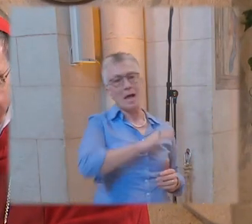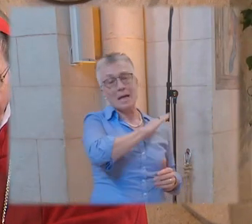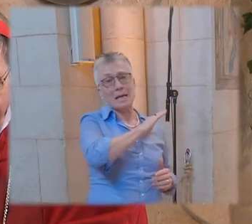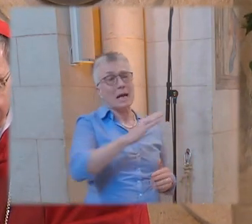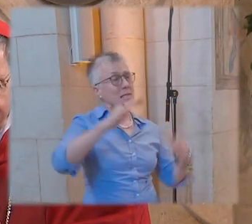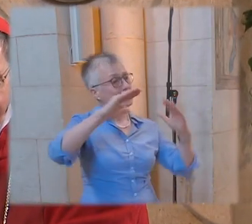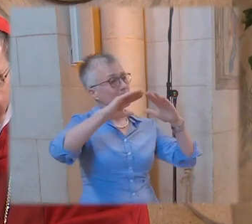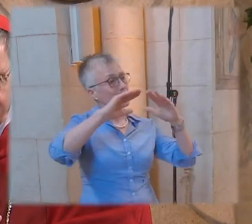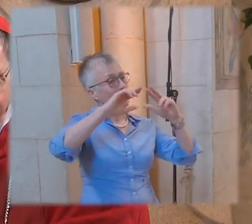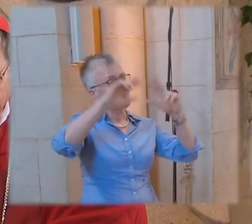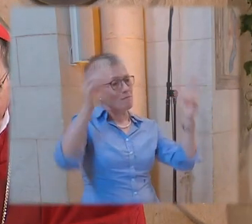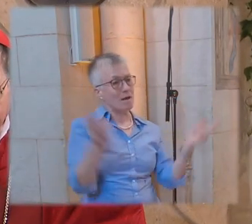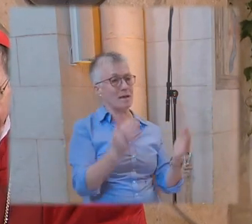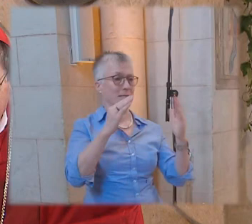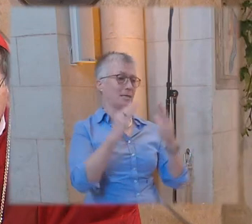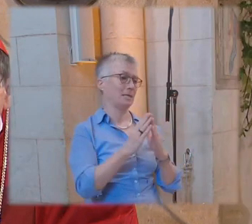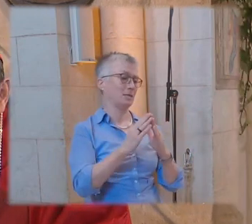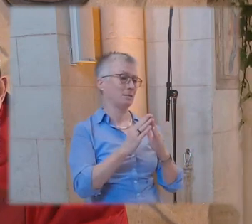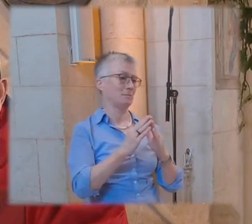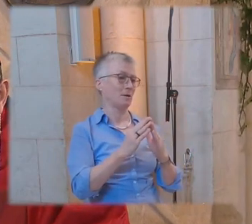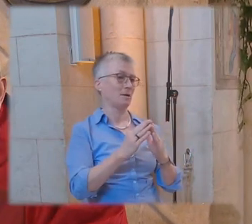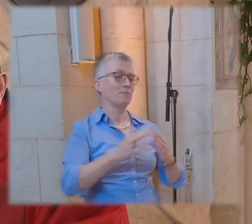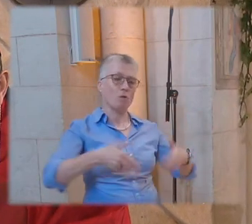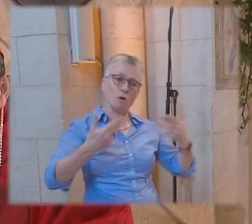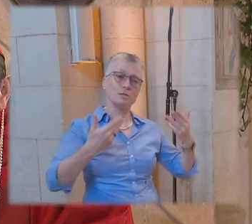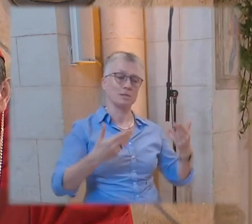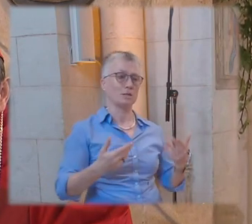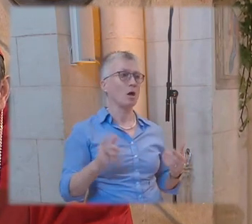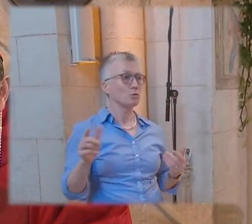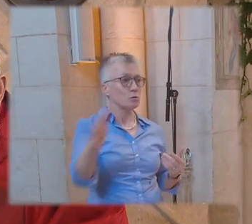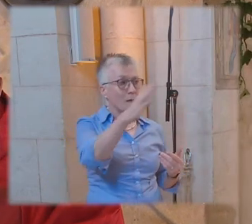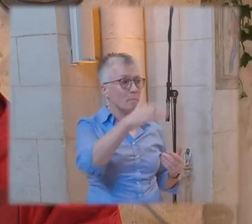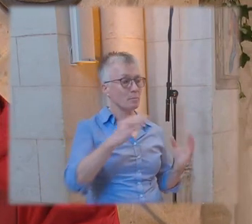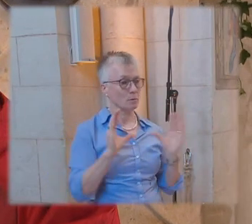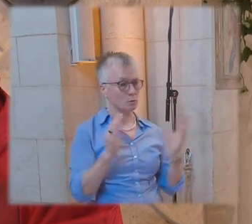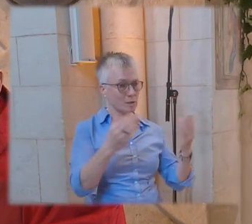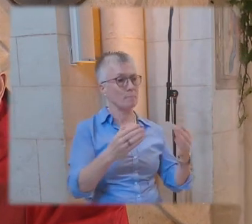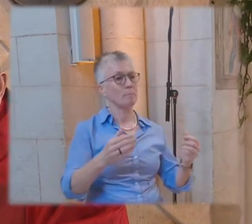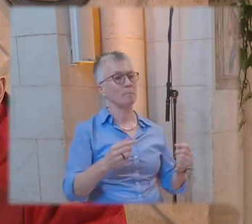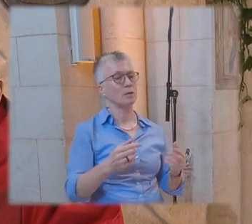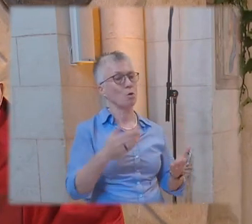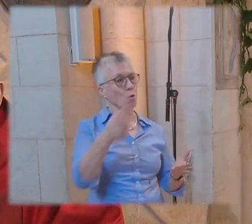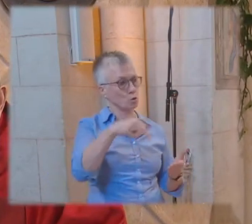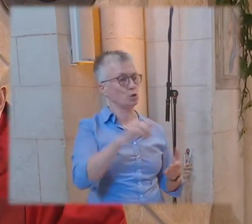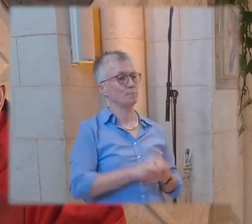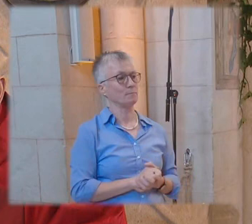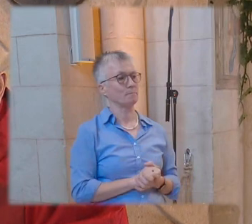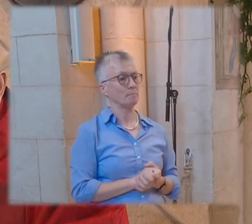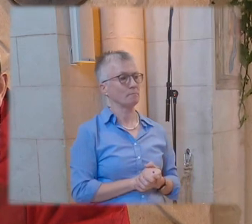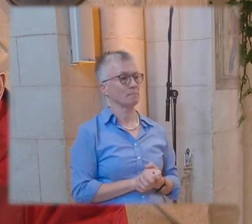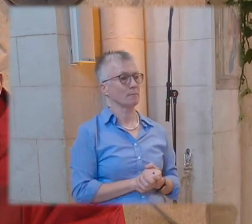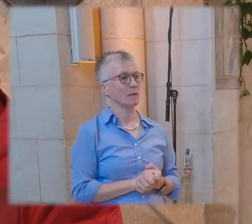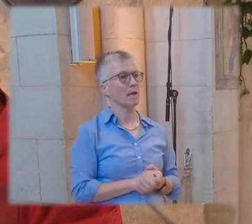Welt. Wir feiern einen Zeugen unseres Herrn Jesus Christus. So darf ich Sie bitten,